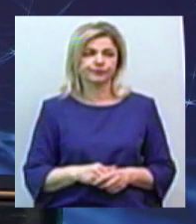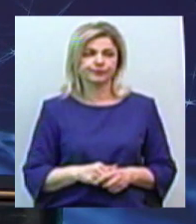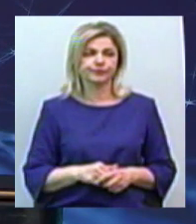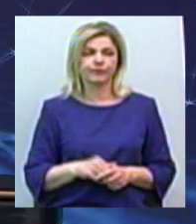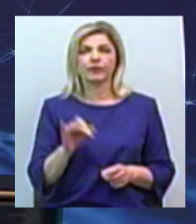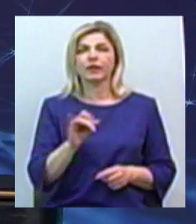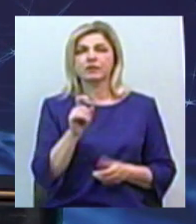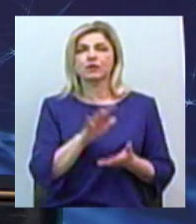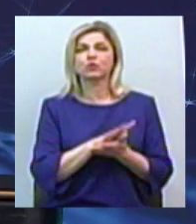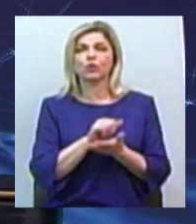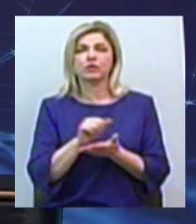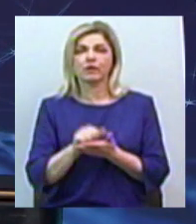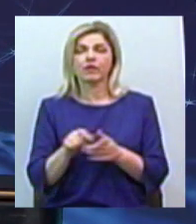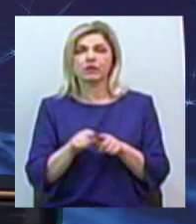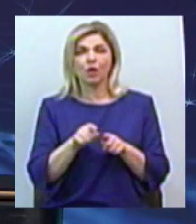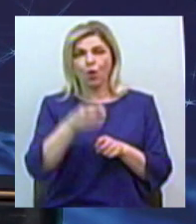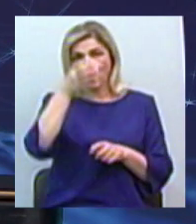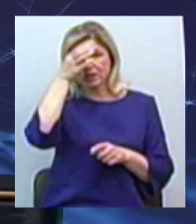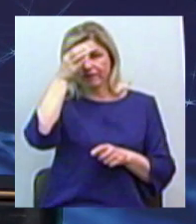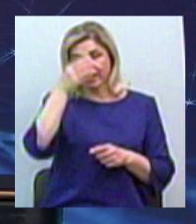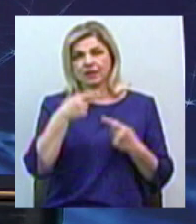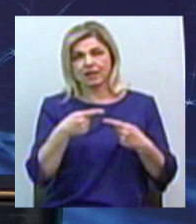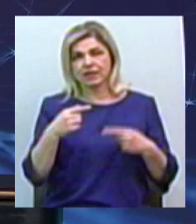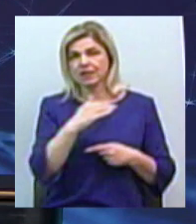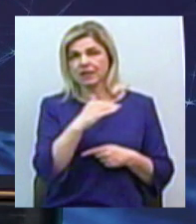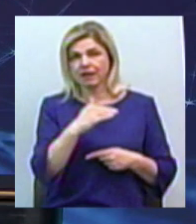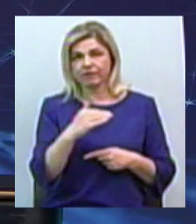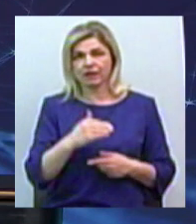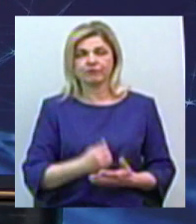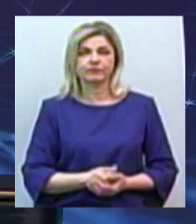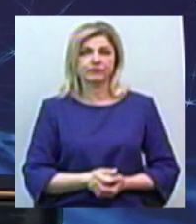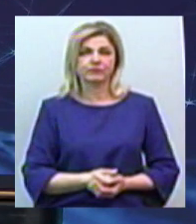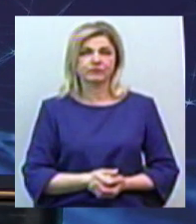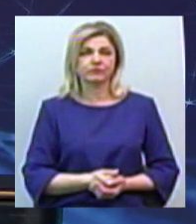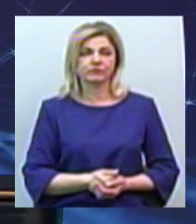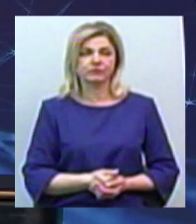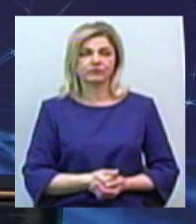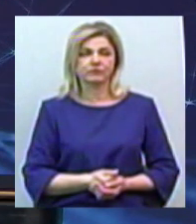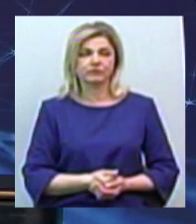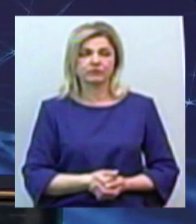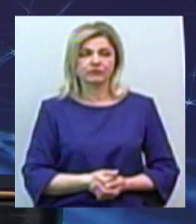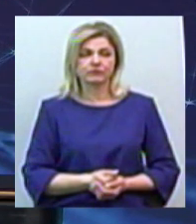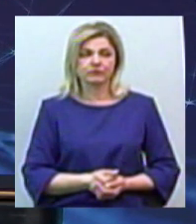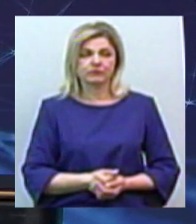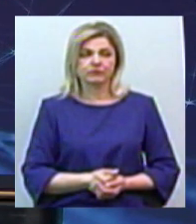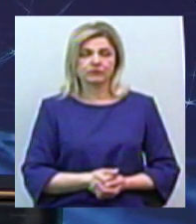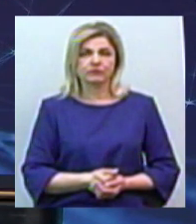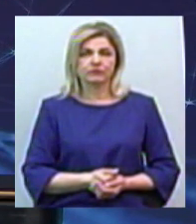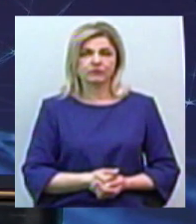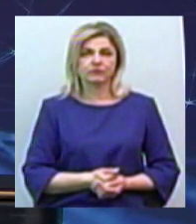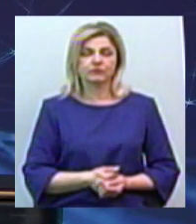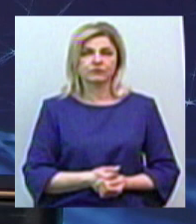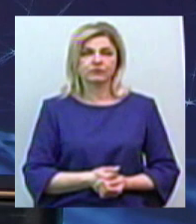інформації, та ж сама освіта різних рівнів, вони покликані якимось чином доносити оцю ідею для того,